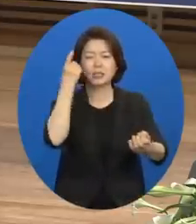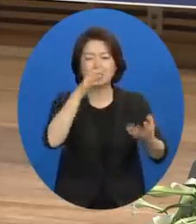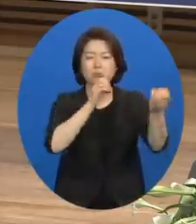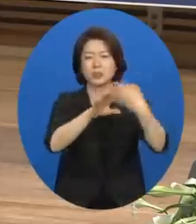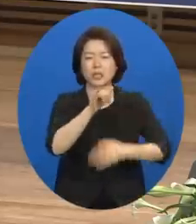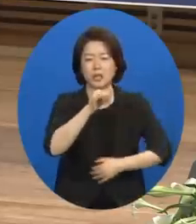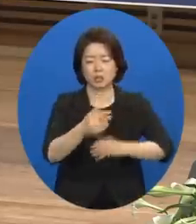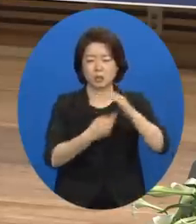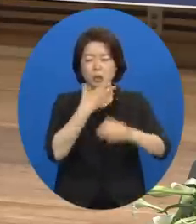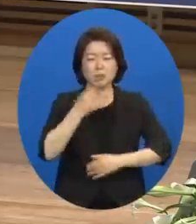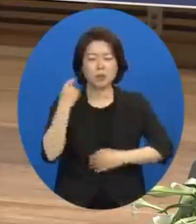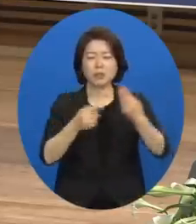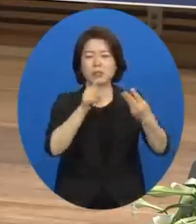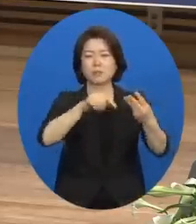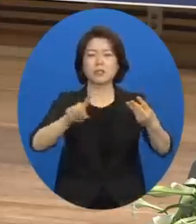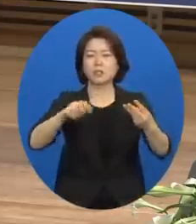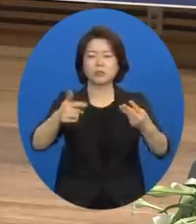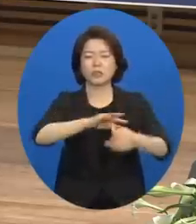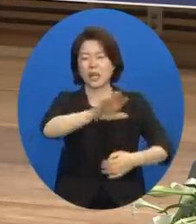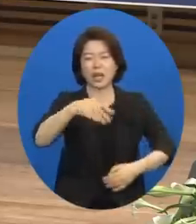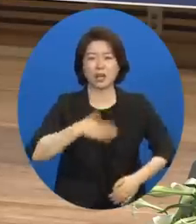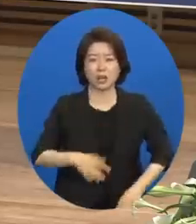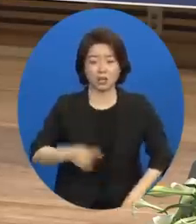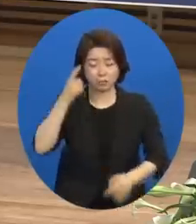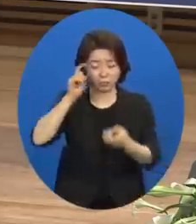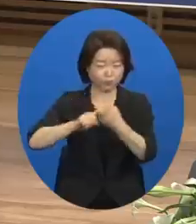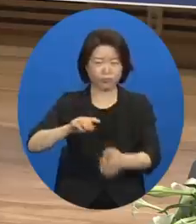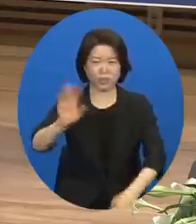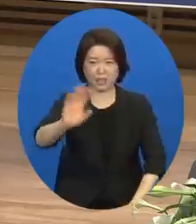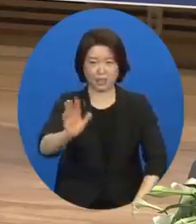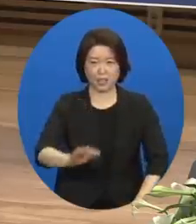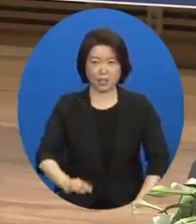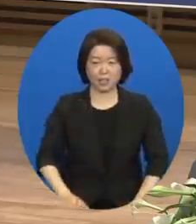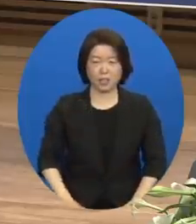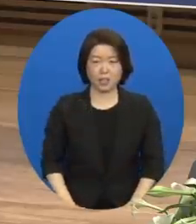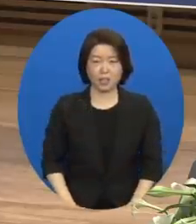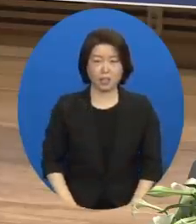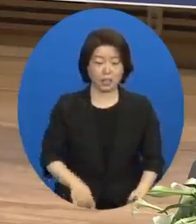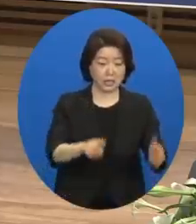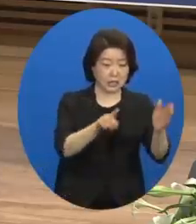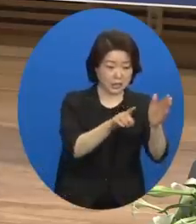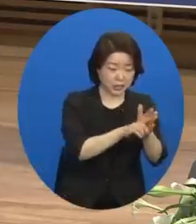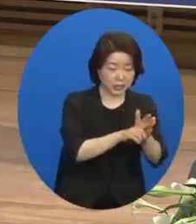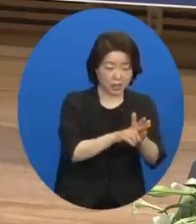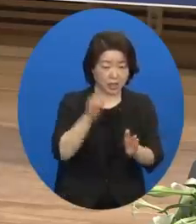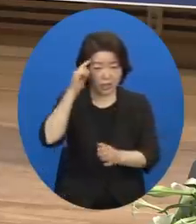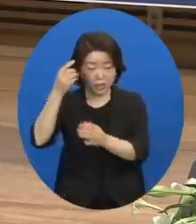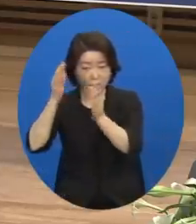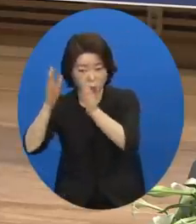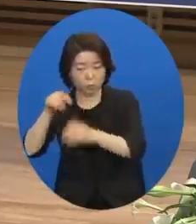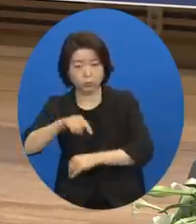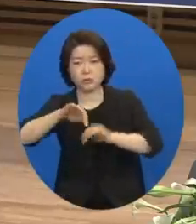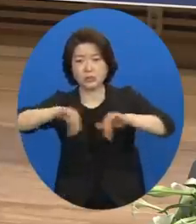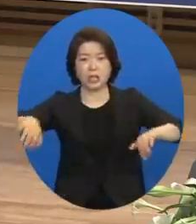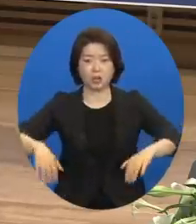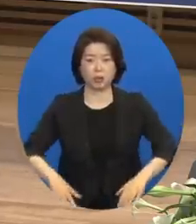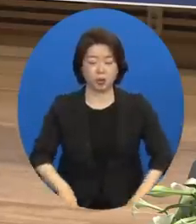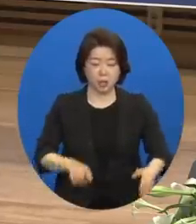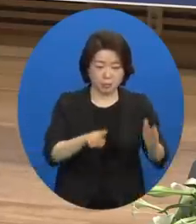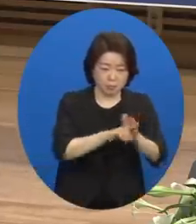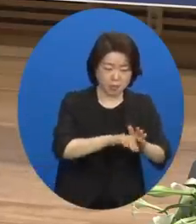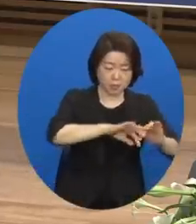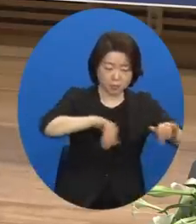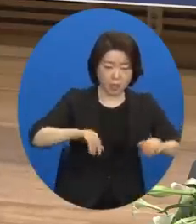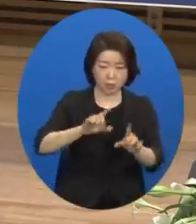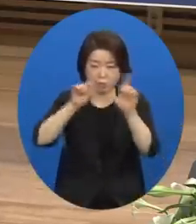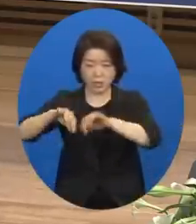16 다 알아요. 그 다음에 무관. 알긴 많이 아는데 신학 따로 신앙 따로 믿음 따로 삶 따로